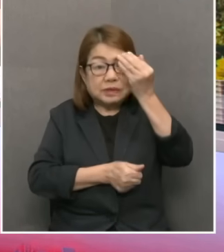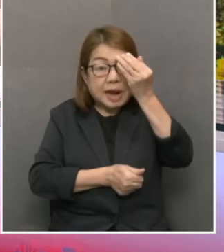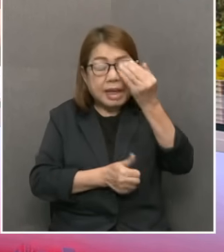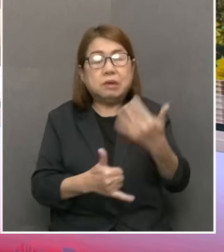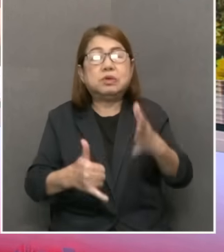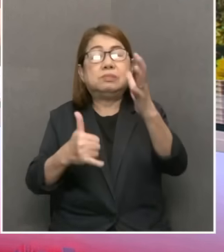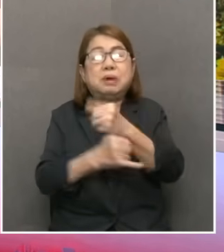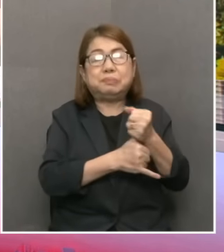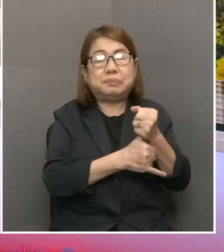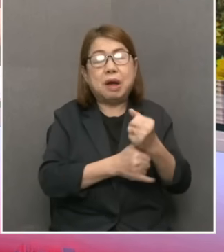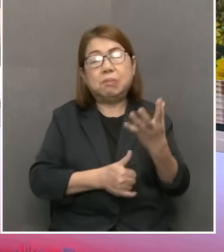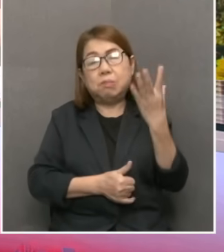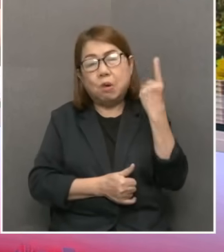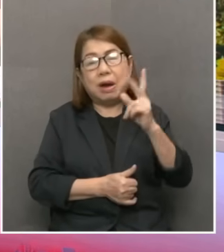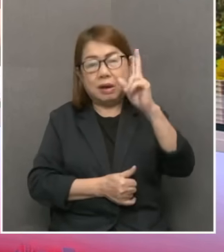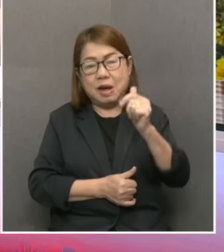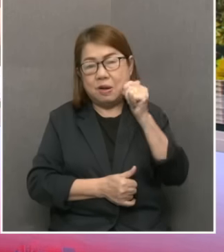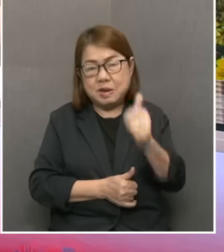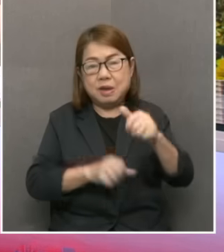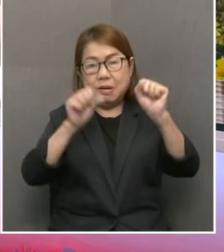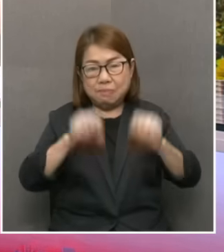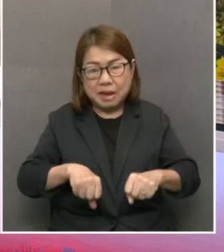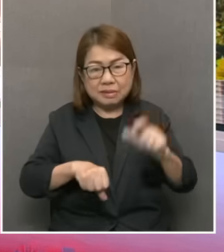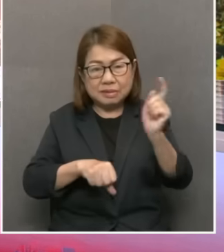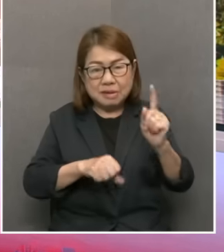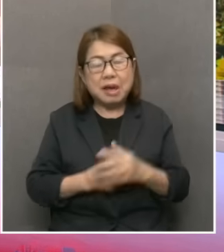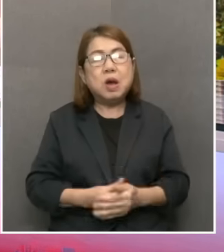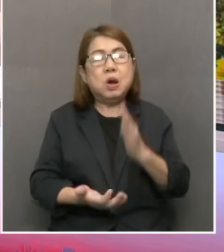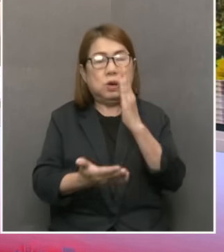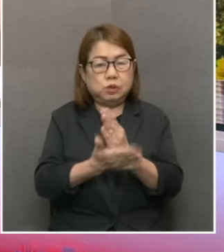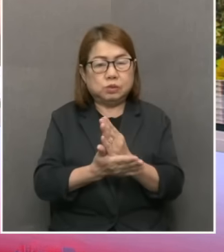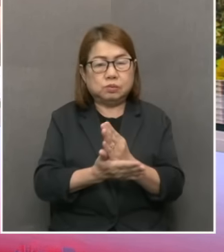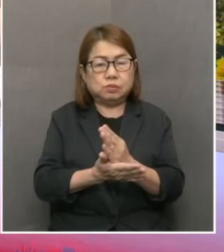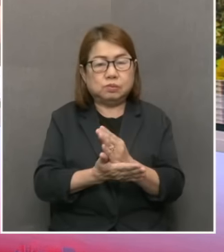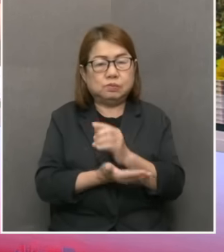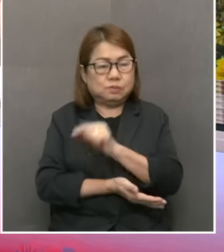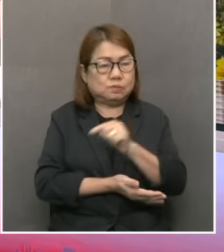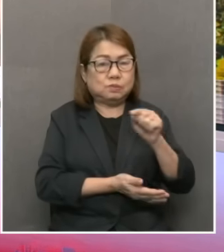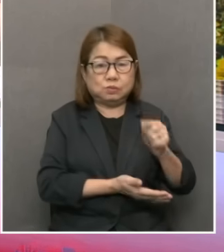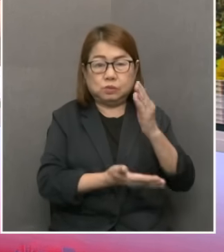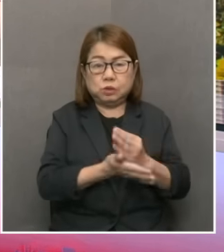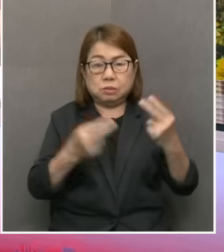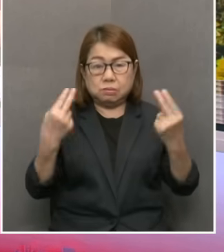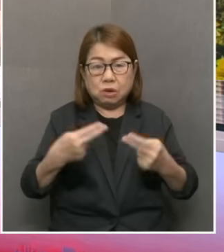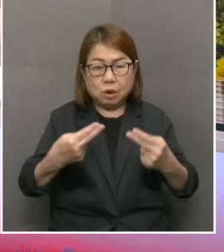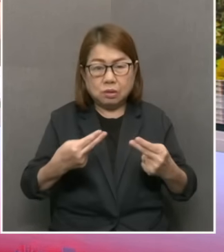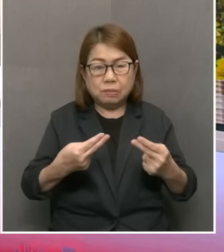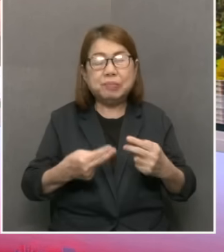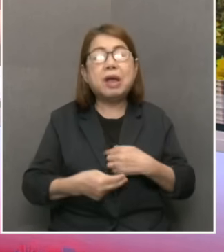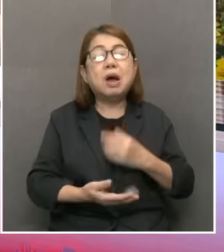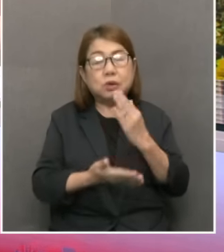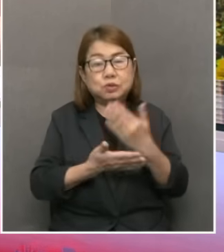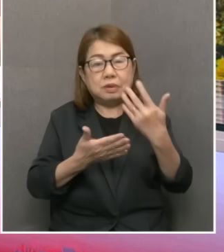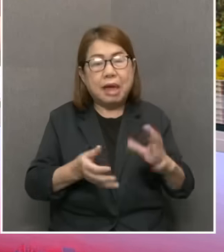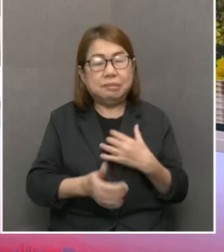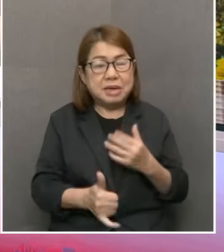มีข่าวดีที่เขาลงมติกันแล้วนะคะเรื่องของการพักรบเพื่อที่จะแลกกับการปล่อยตัวประกันบางส่วนทีนี้ความคืบห